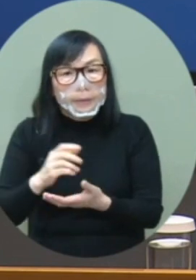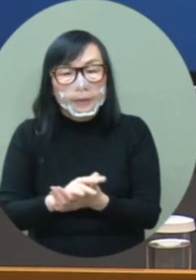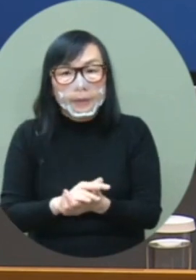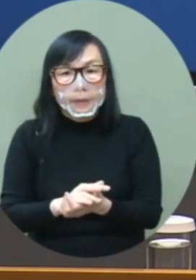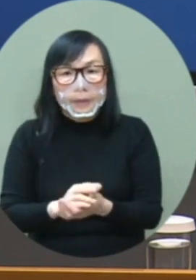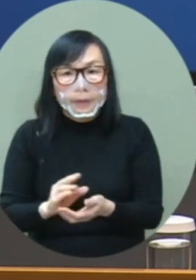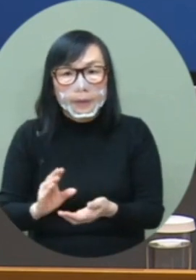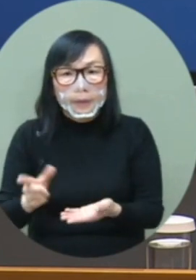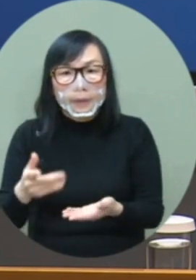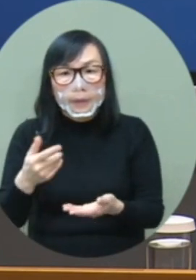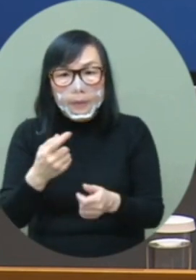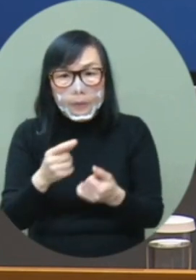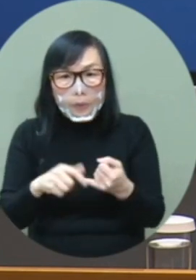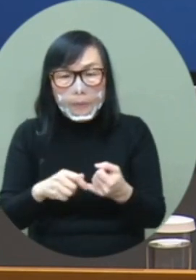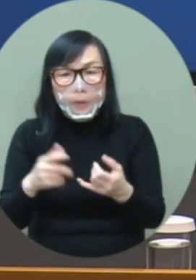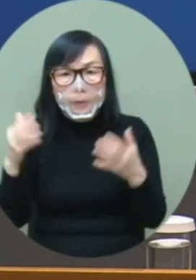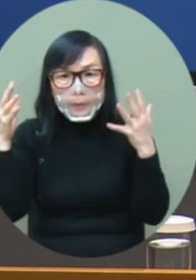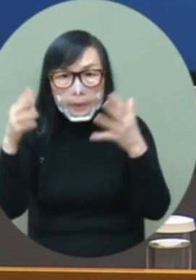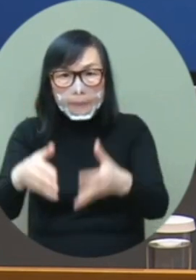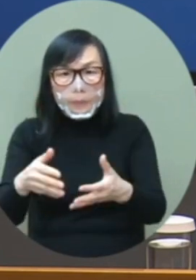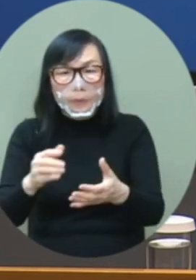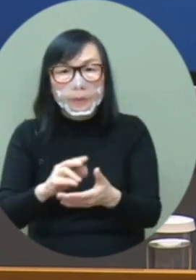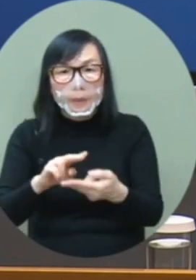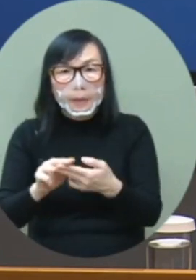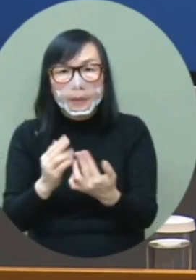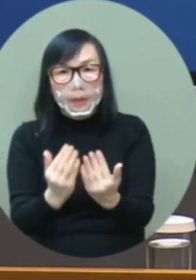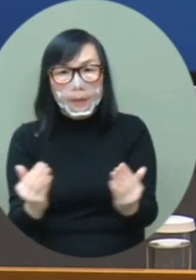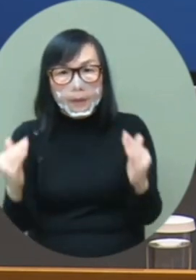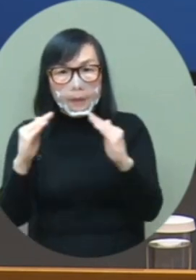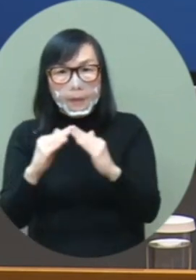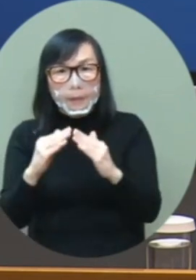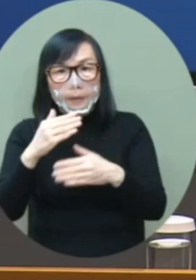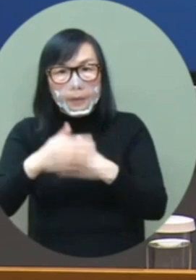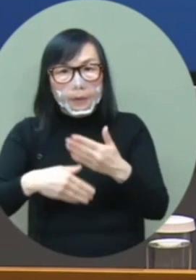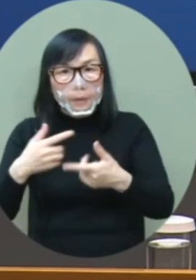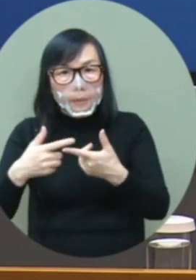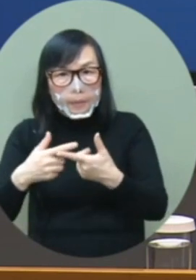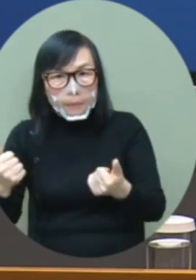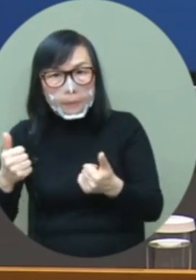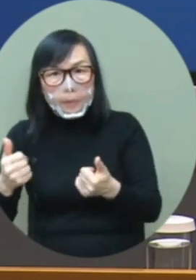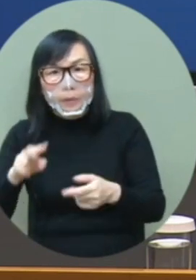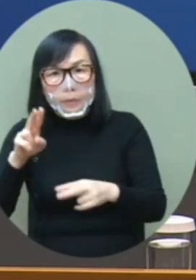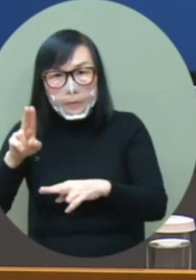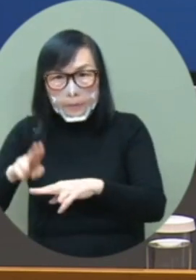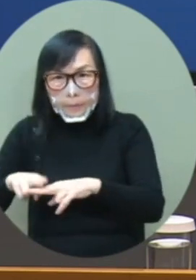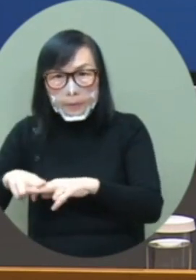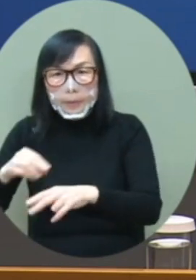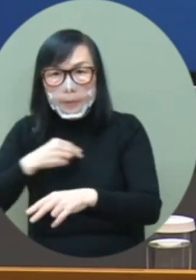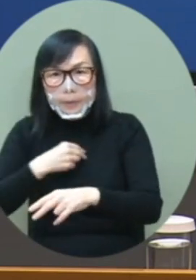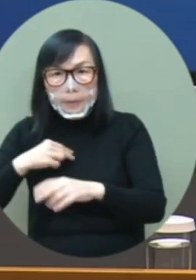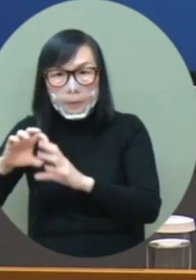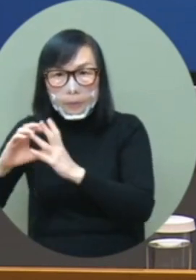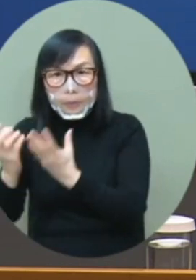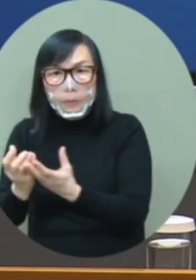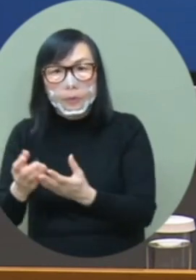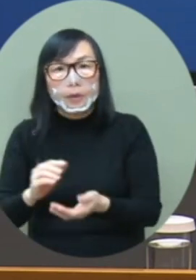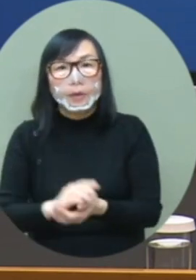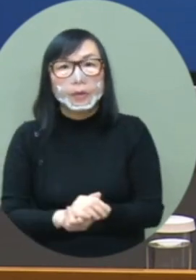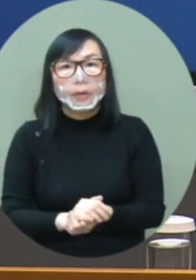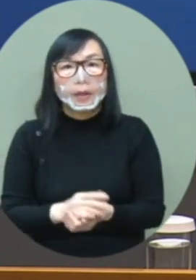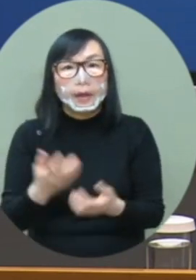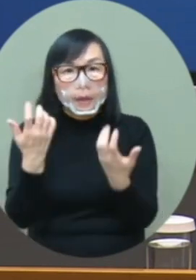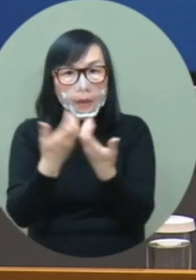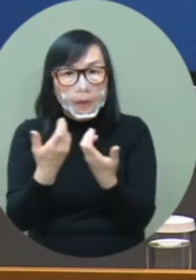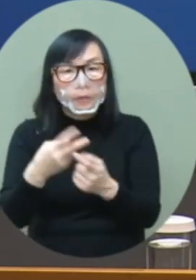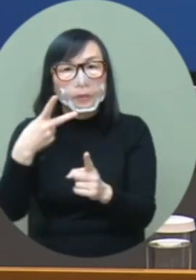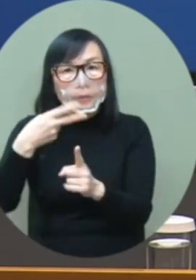初步嚟講咧，都會集中喺亞洲博覽館，透過一個協同嘅模式，同內地醫療嘅團隊咧無論喺量同埋